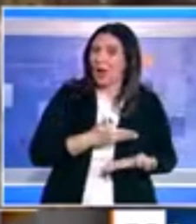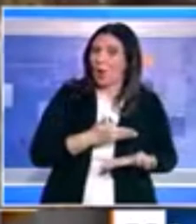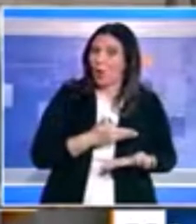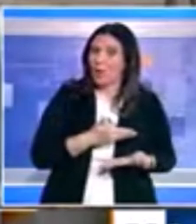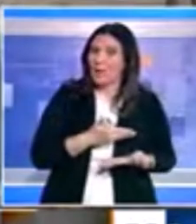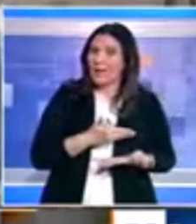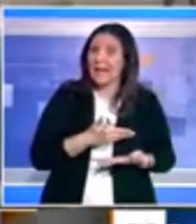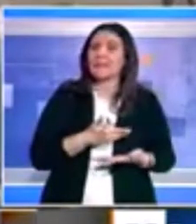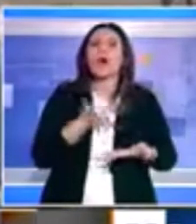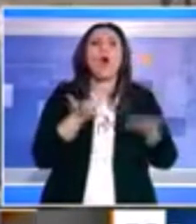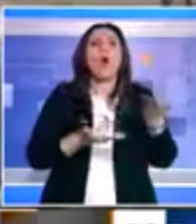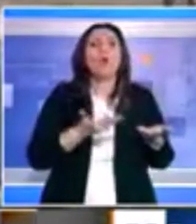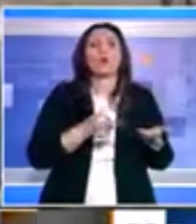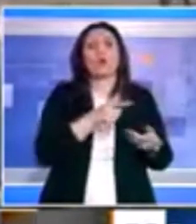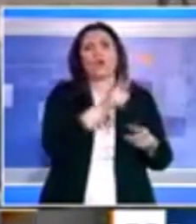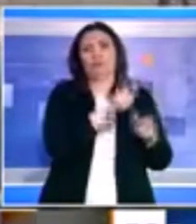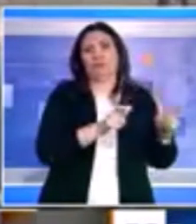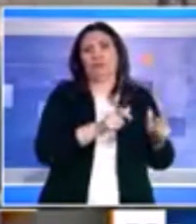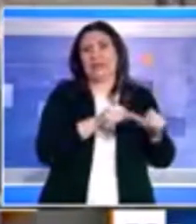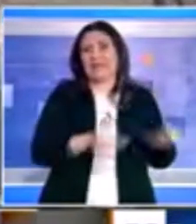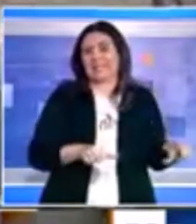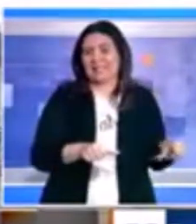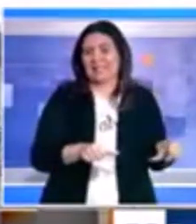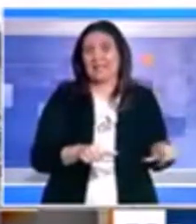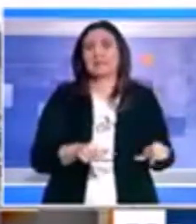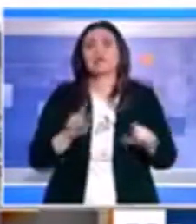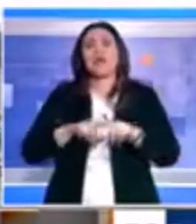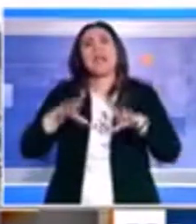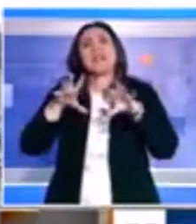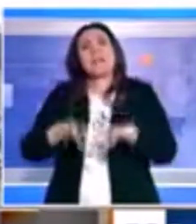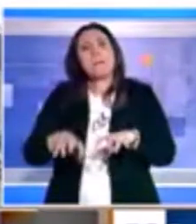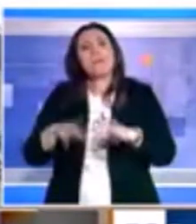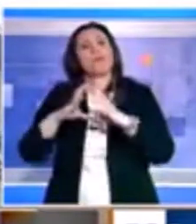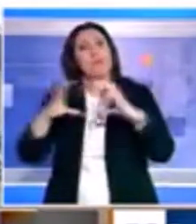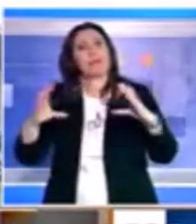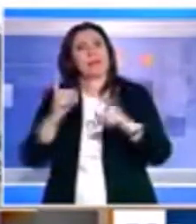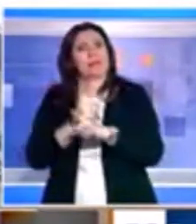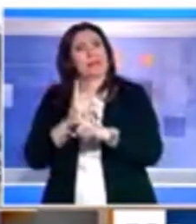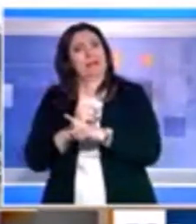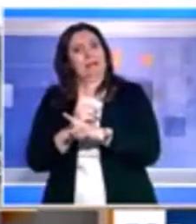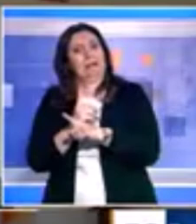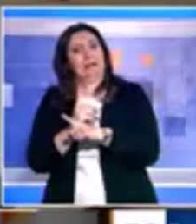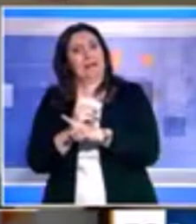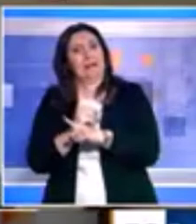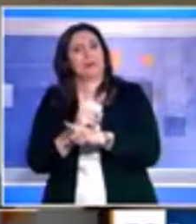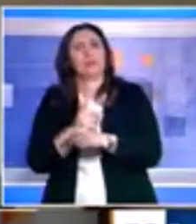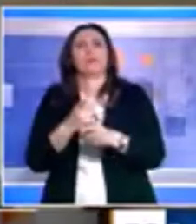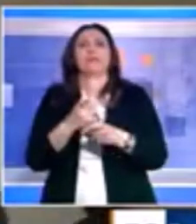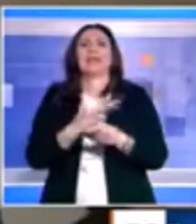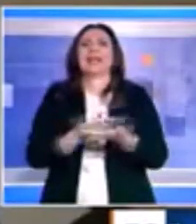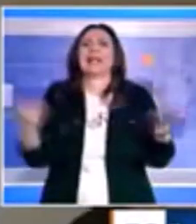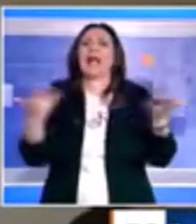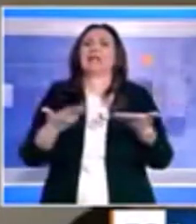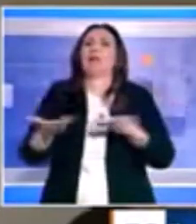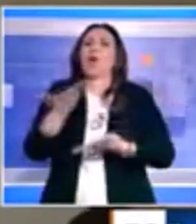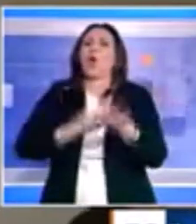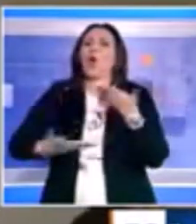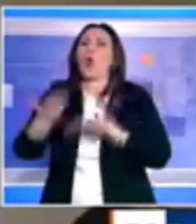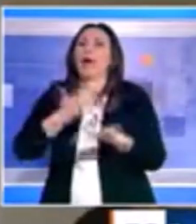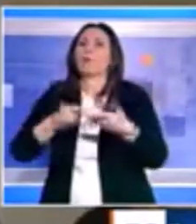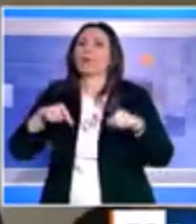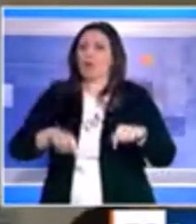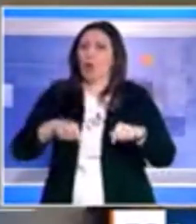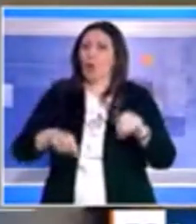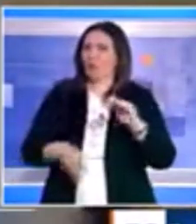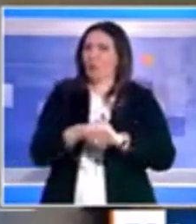residente e poi non può mancare l'impegno delle imprese Ritengo che una grande collaborazione che oggi parte